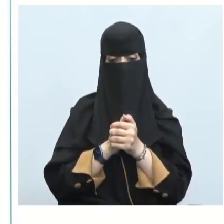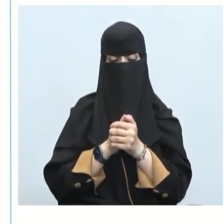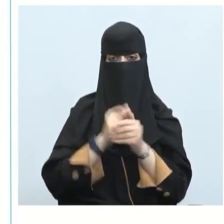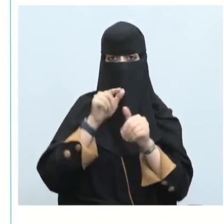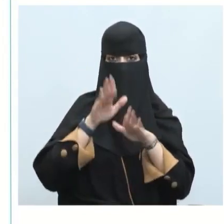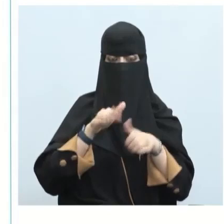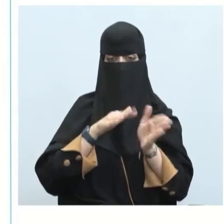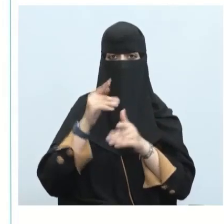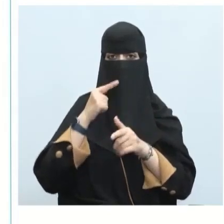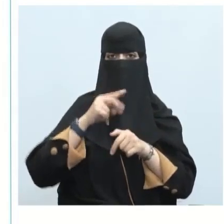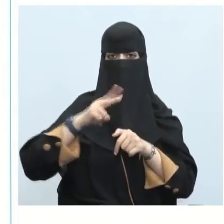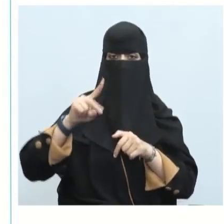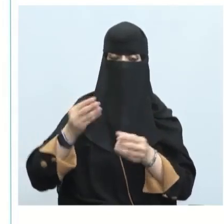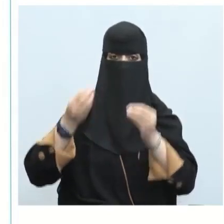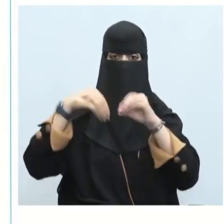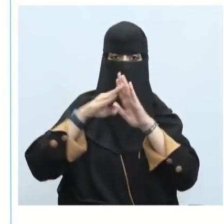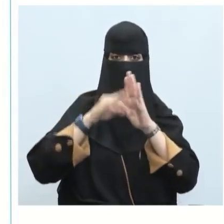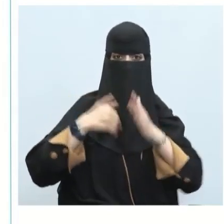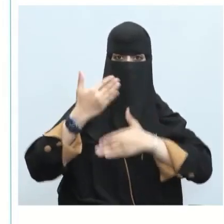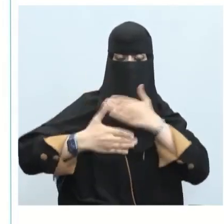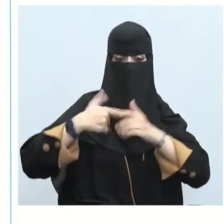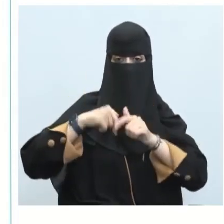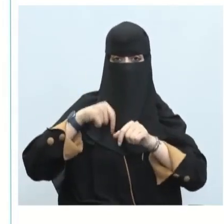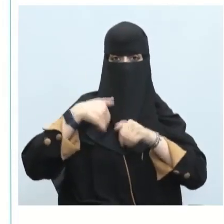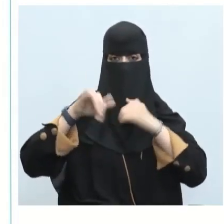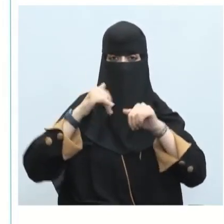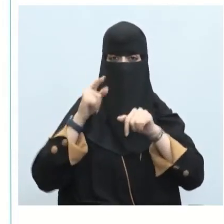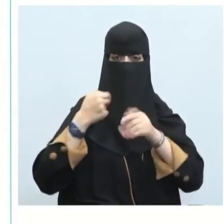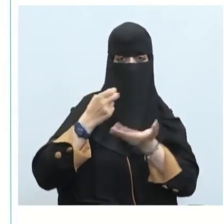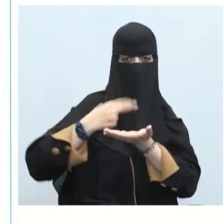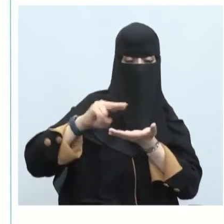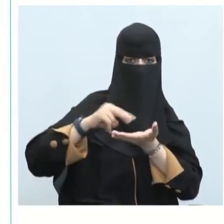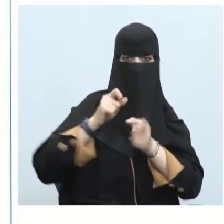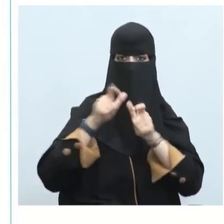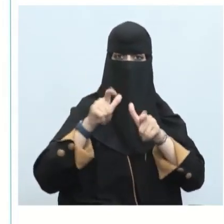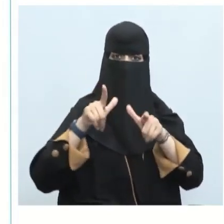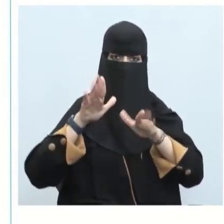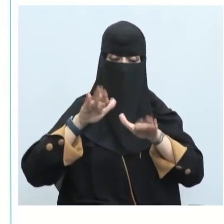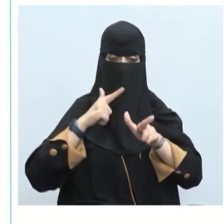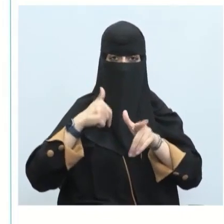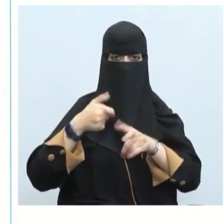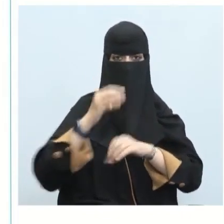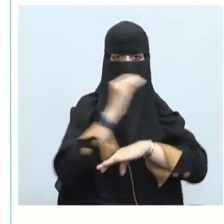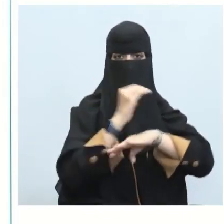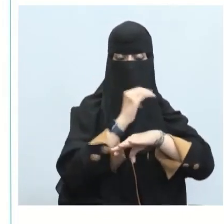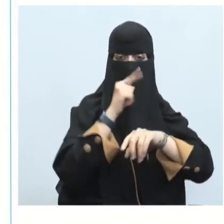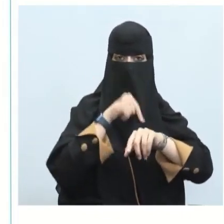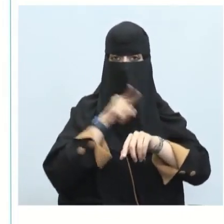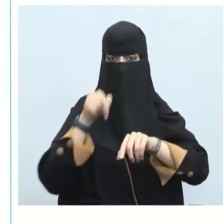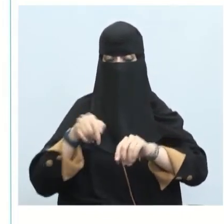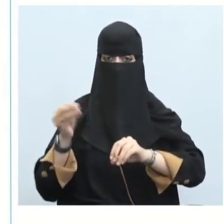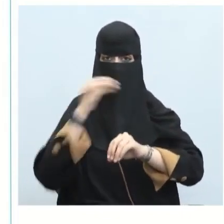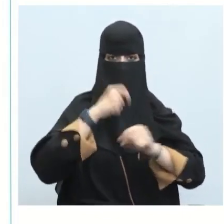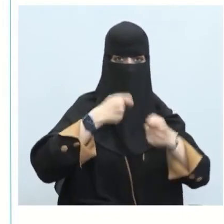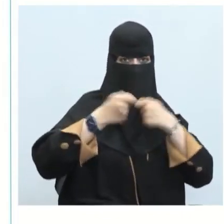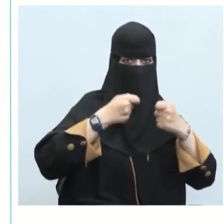ايضا من انواع المحتوى لزياده حركه المرور الرسائل الاخباريه عبر البريد الالكتروني وهي اداه